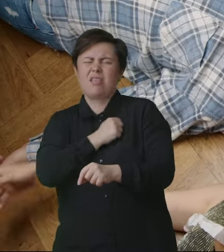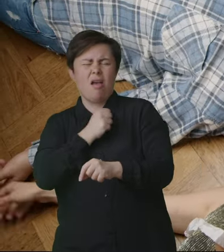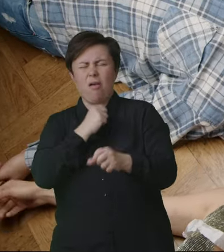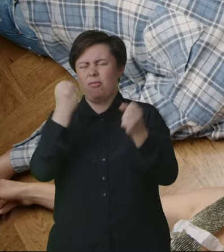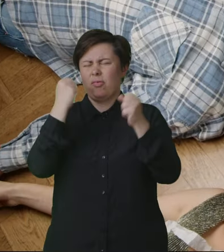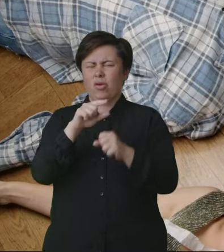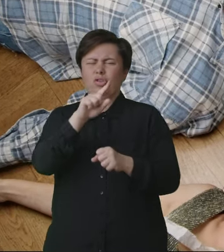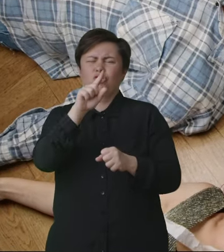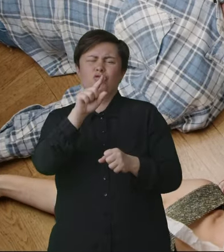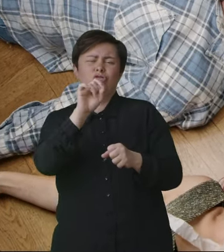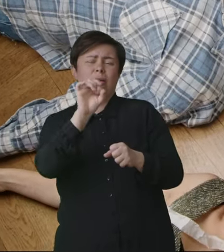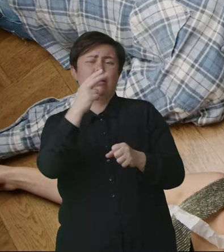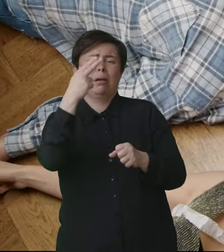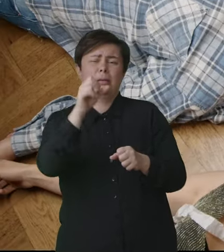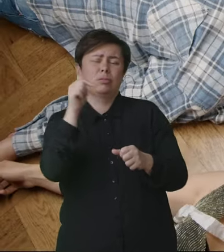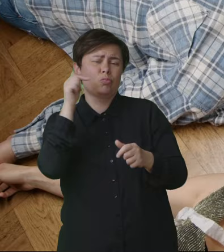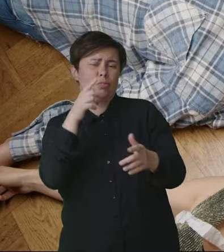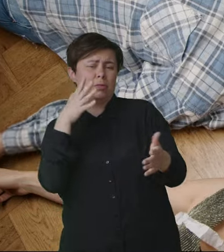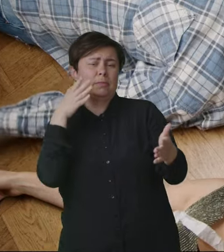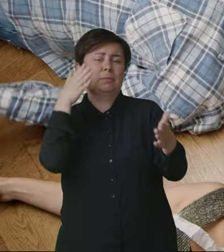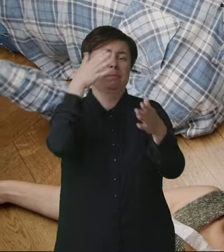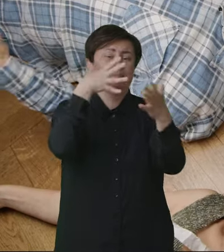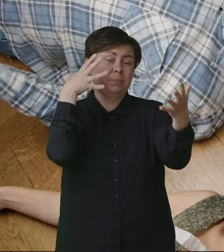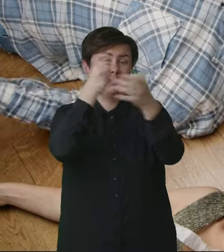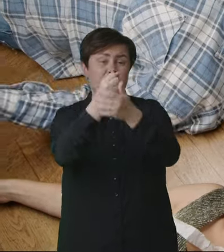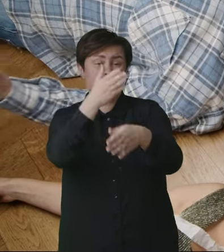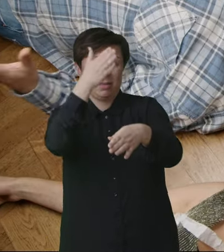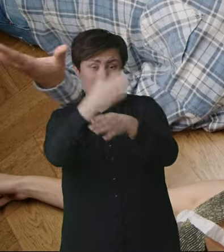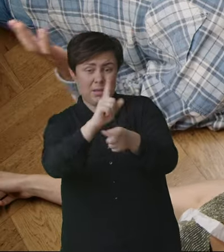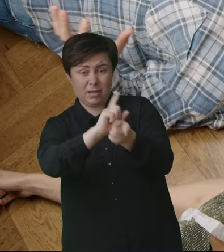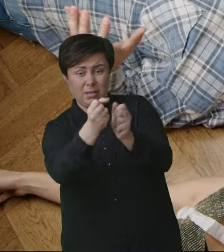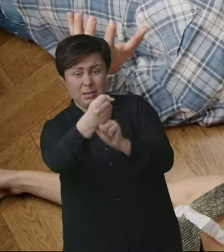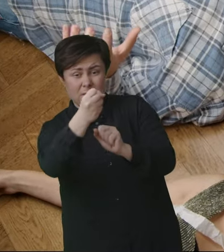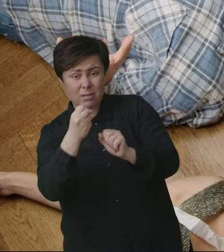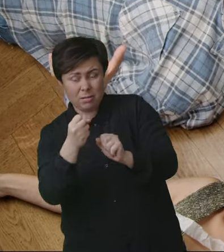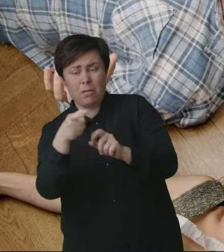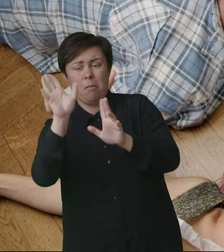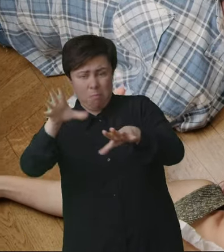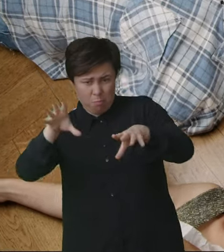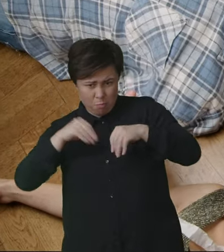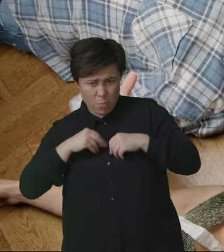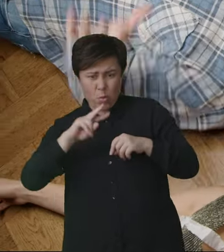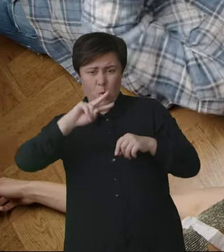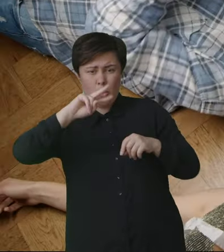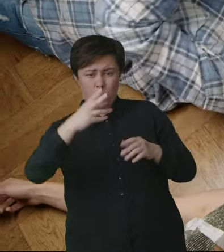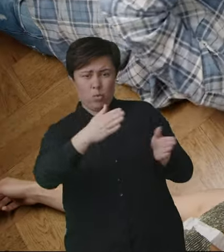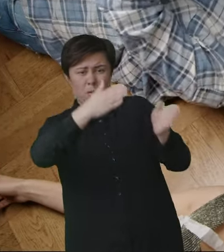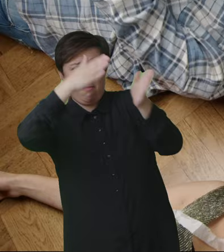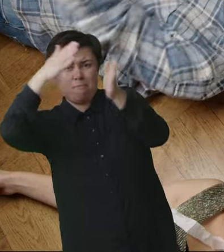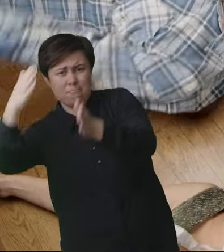Żagański musiał wyjechać do końca z wrotnicy. Ego puścili na drugi